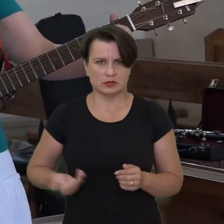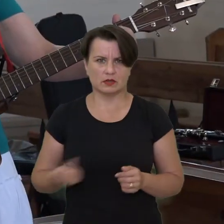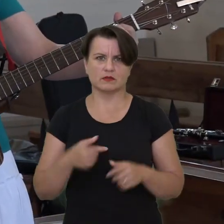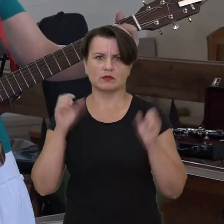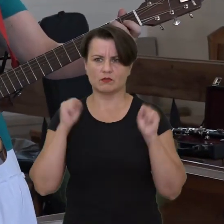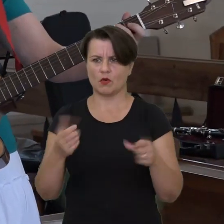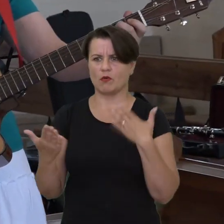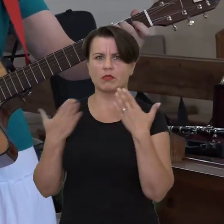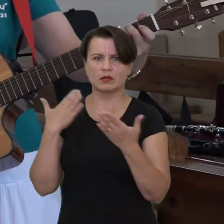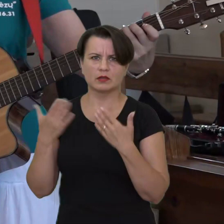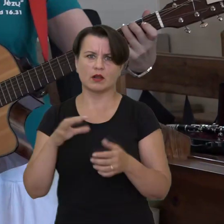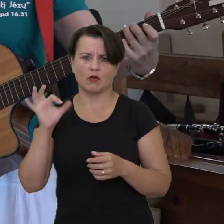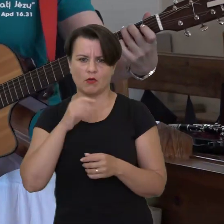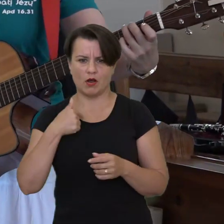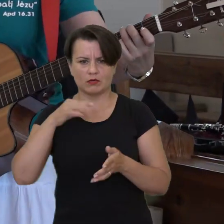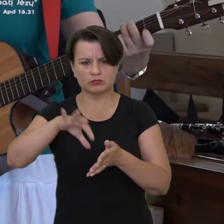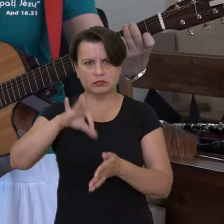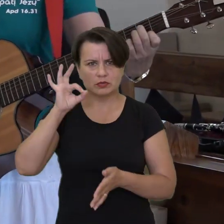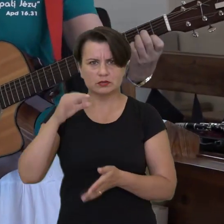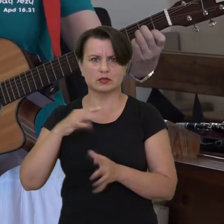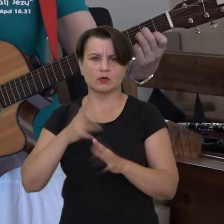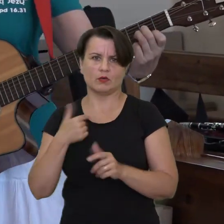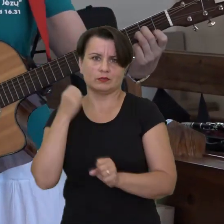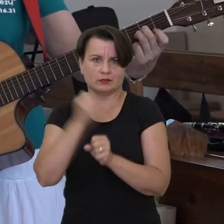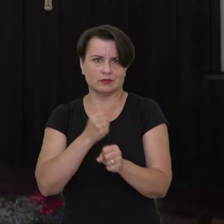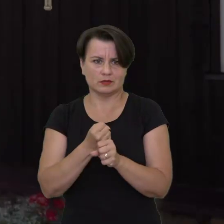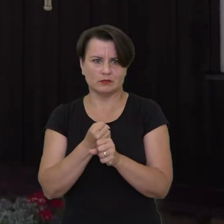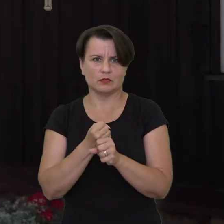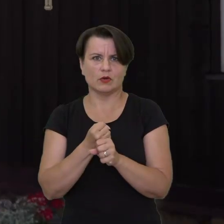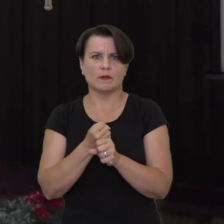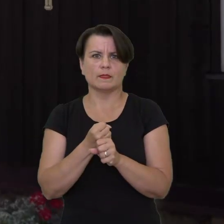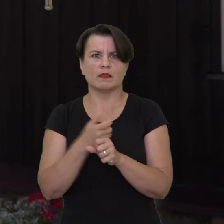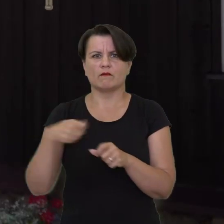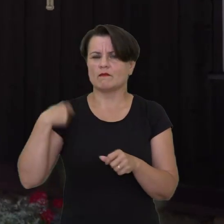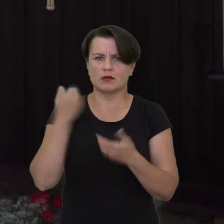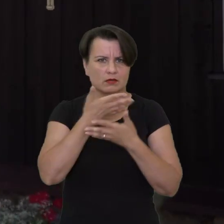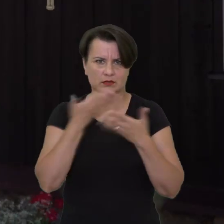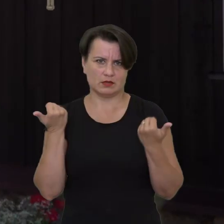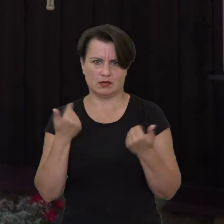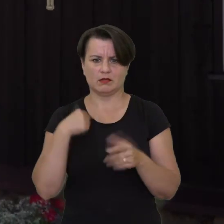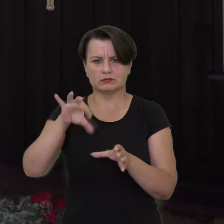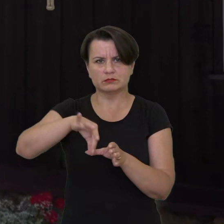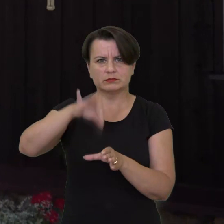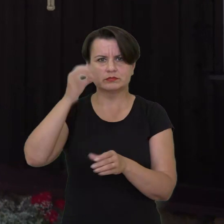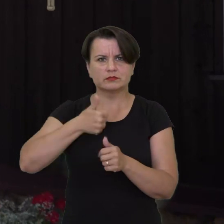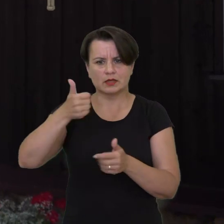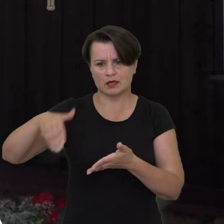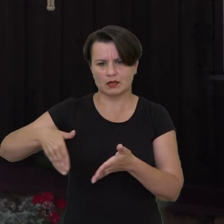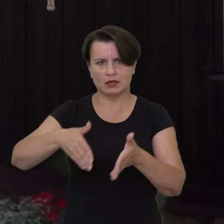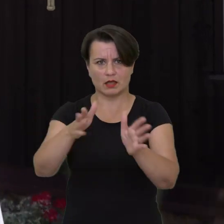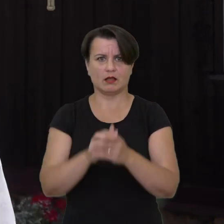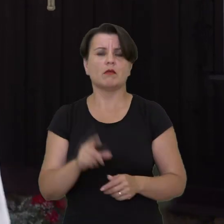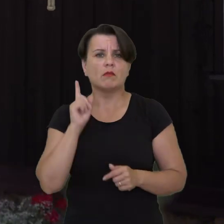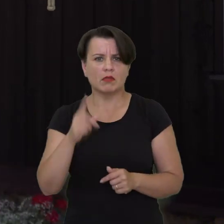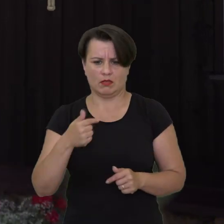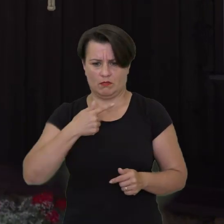gyvas, Dievas yra gyvas, tikrai galiu su juo bendrauti ir tai, ką darau, ko renkuosi, kad tai nėra tuščias dalykas, bet kad tai yra teisingas kelias. Tai iš tikrųjų, ypač jau labiau